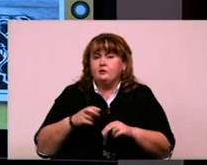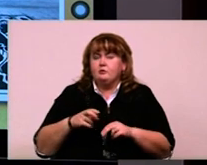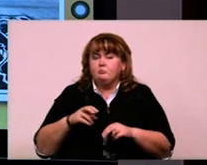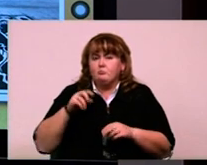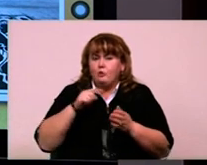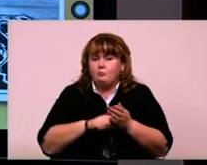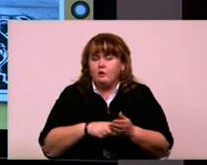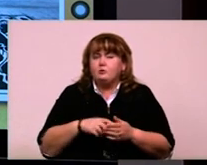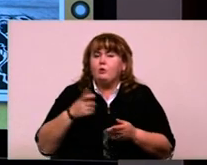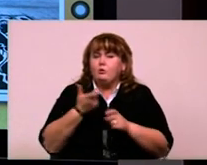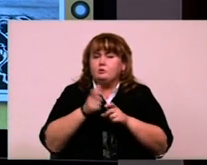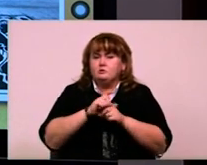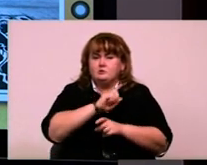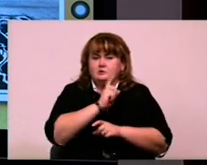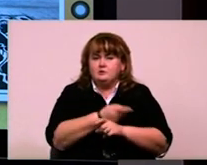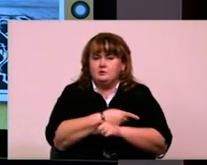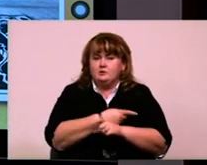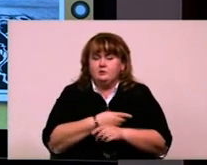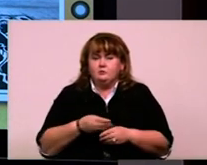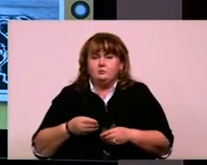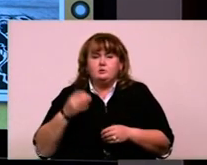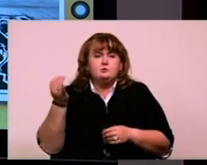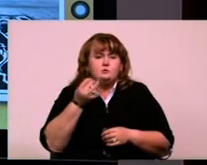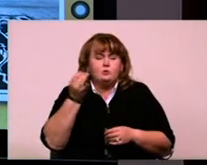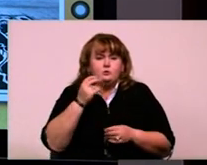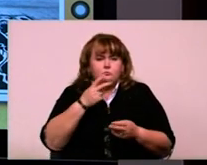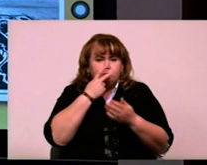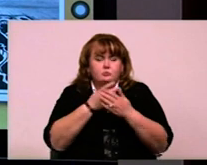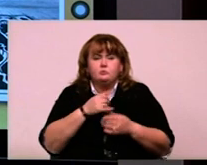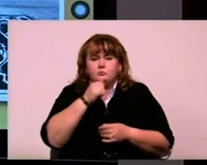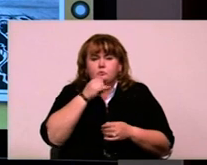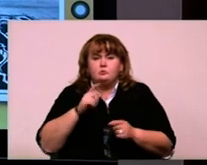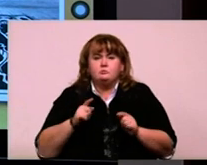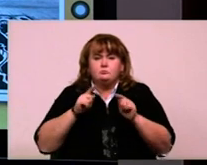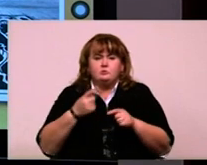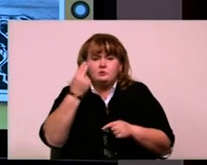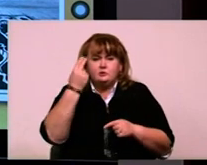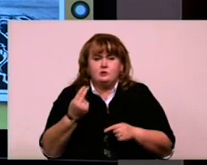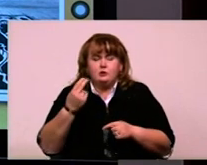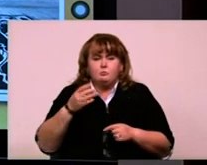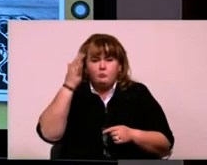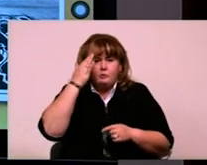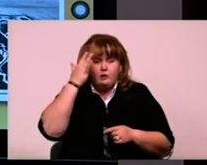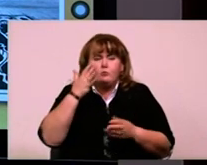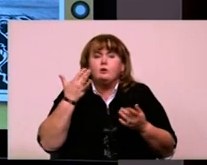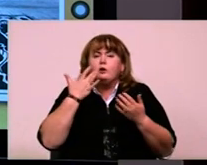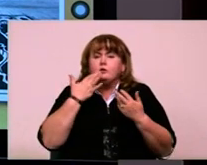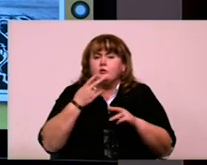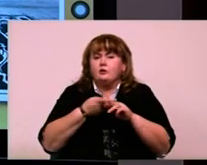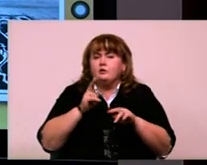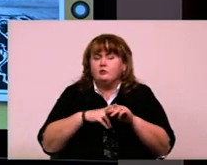этот момент очень сильно настораживает историков, и они не могут прийти к единому мнению, когда же